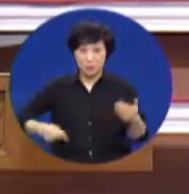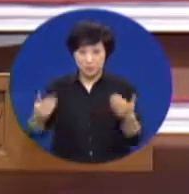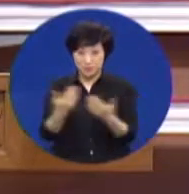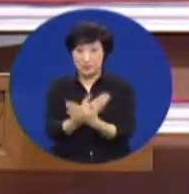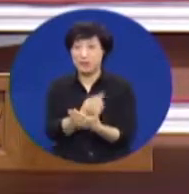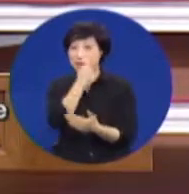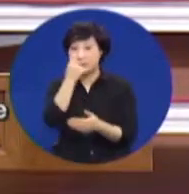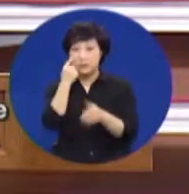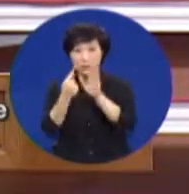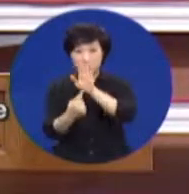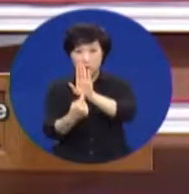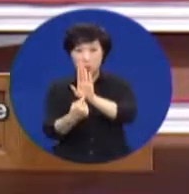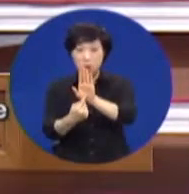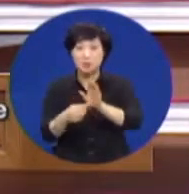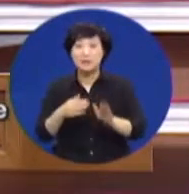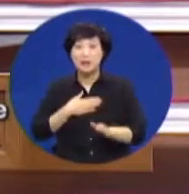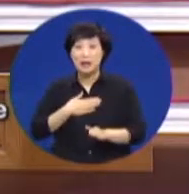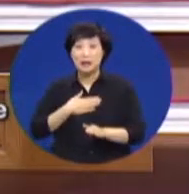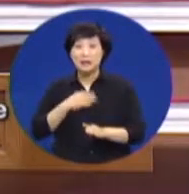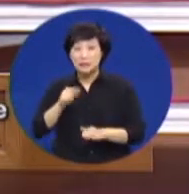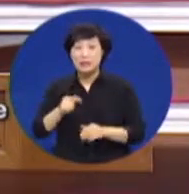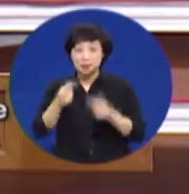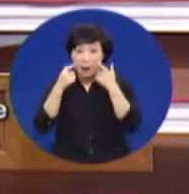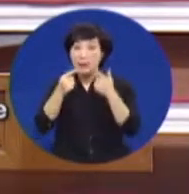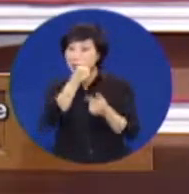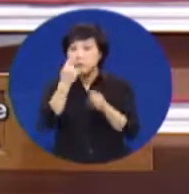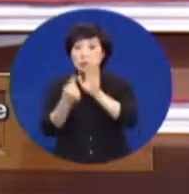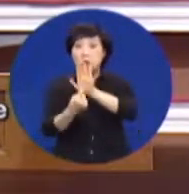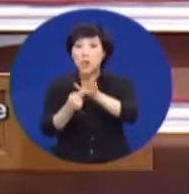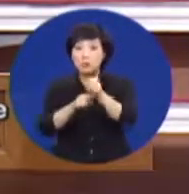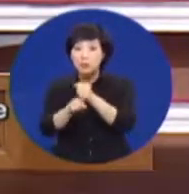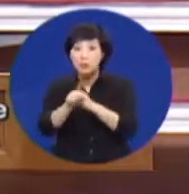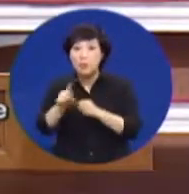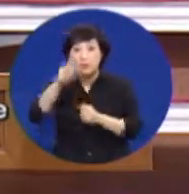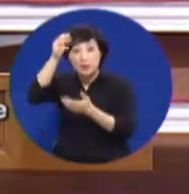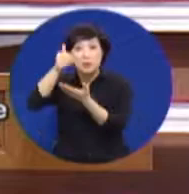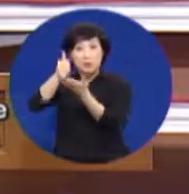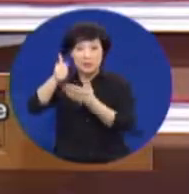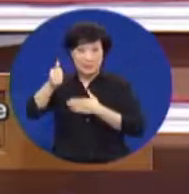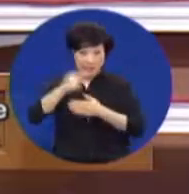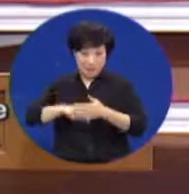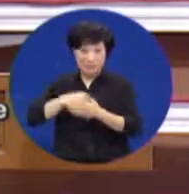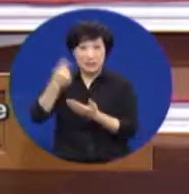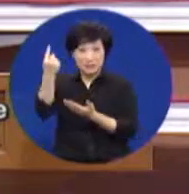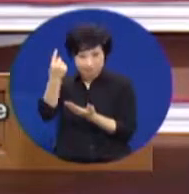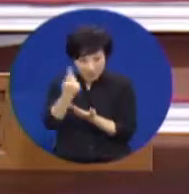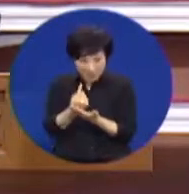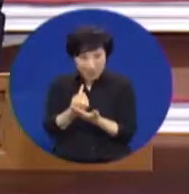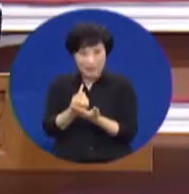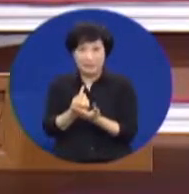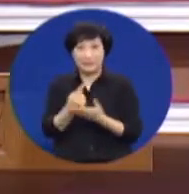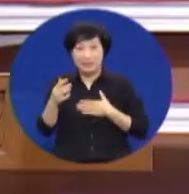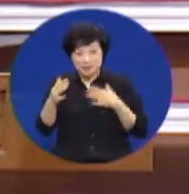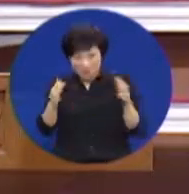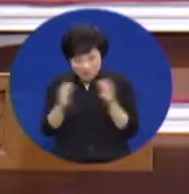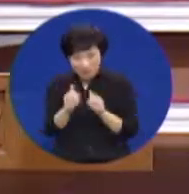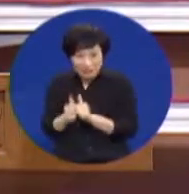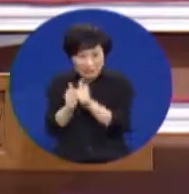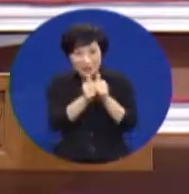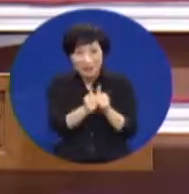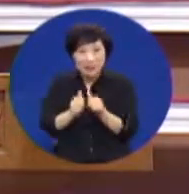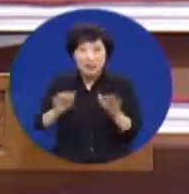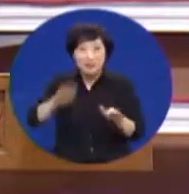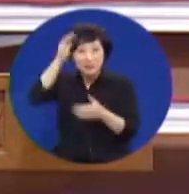증거요. 회개됐다는 분명한 증거가 뭐냐? 성령이 내 안에 임했다는 증거요.